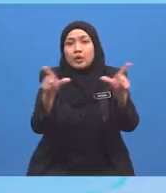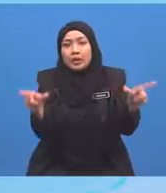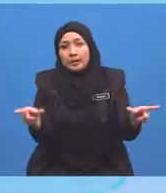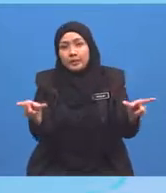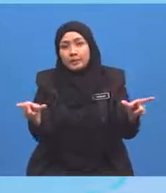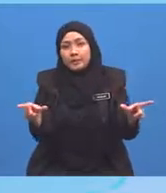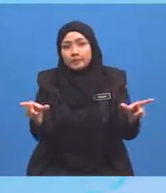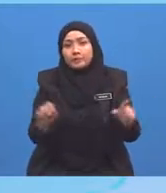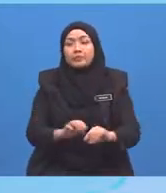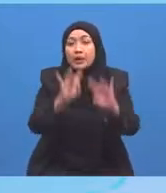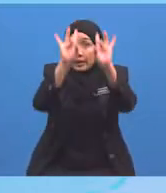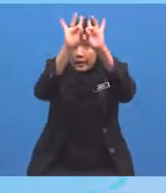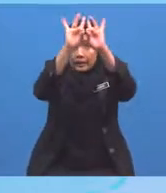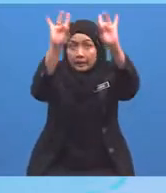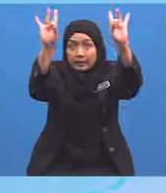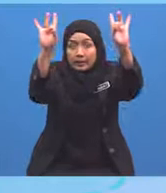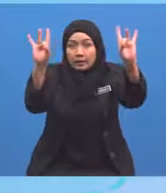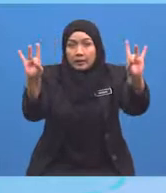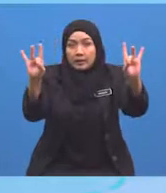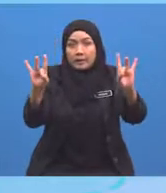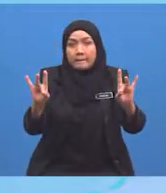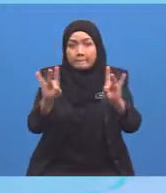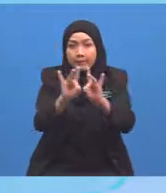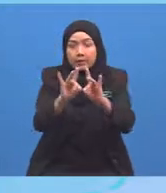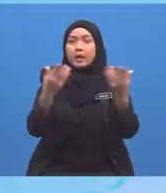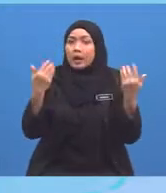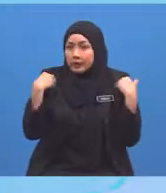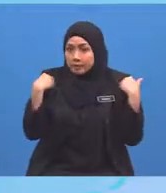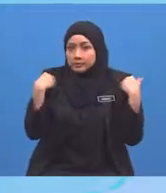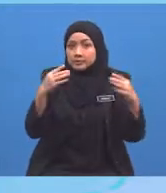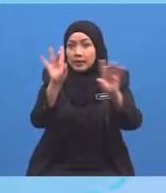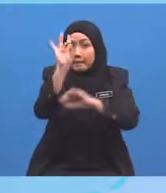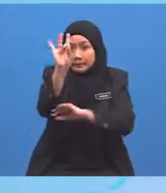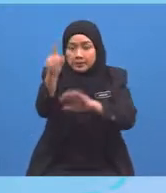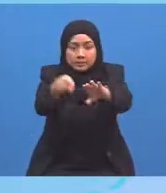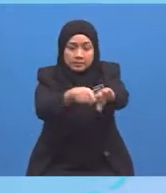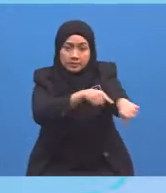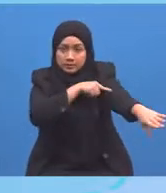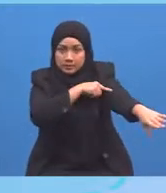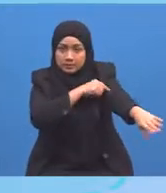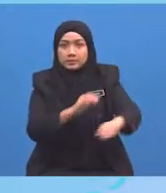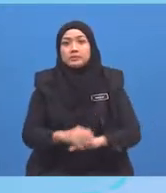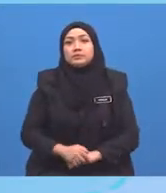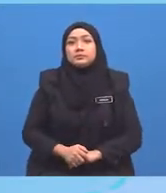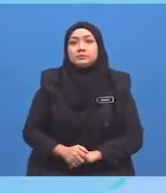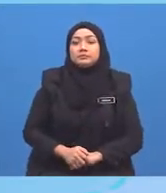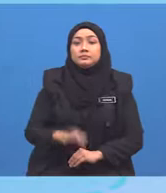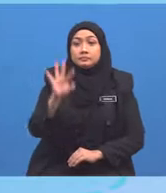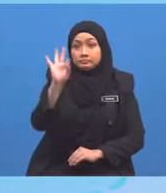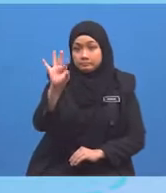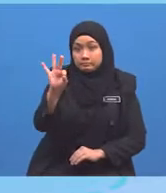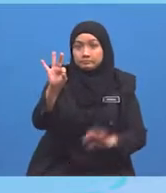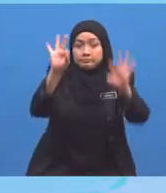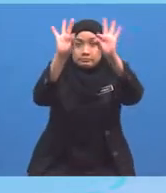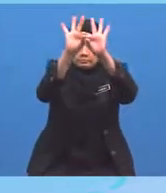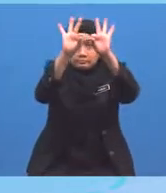pula bagi poligon yang mempunyai 7 sisi. Jom lihat contoh